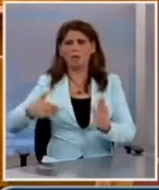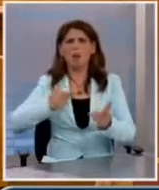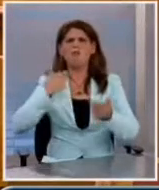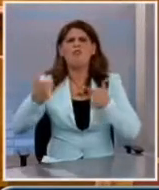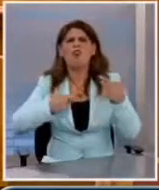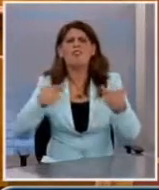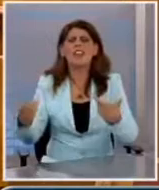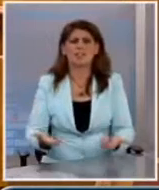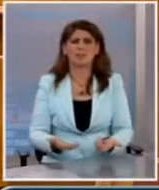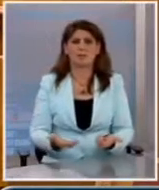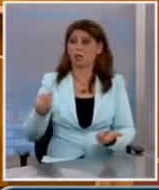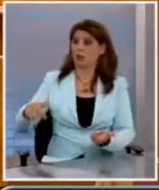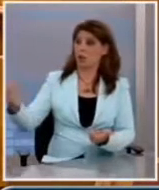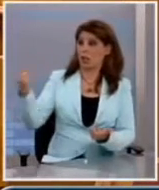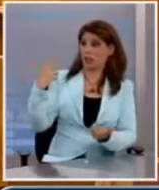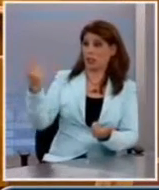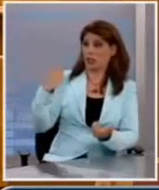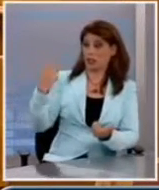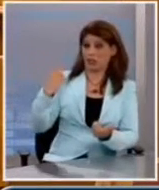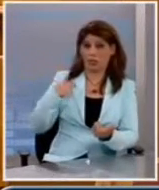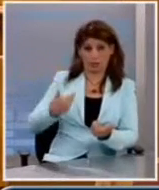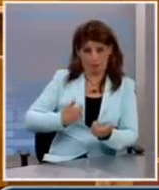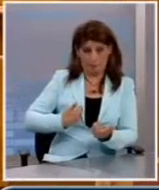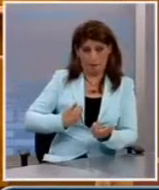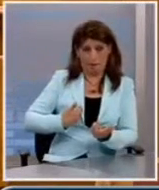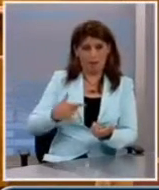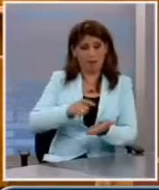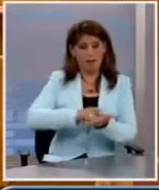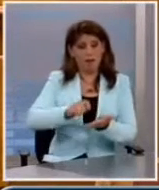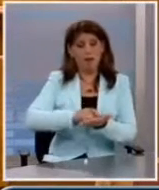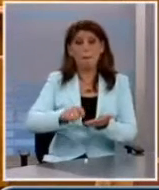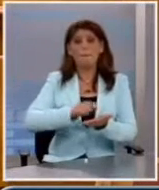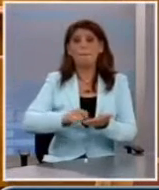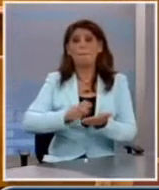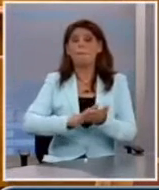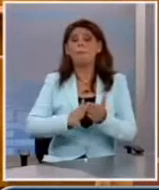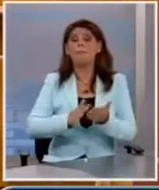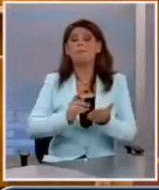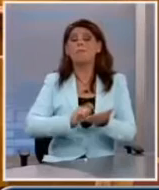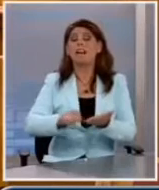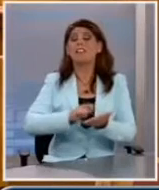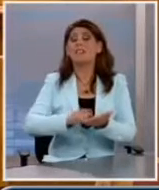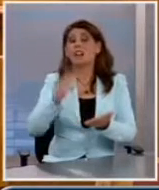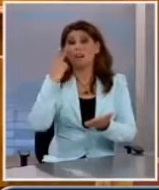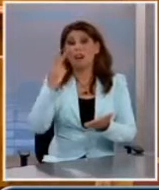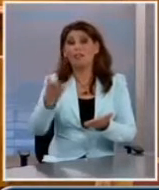αφού κραυγάζετε εναντίον μου, πάρτε λοιπόν τα πρακτικά, όταν ήμουν βουλευτής του ΠΑΣΟΚ, δεν ψήφισα